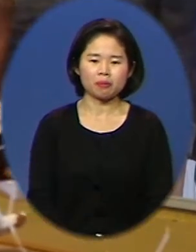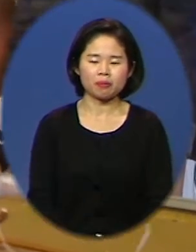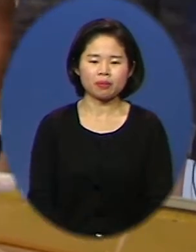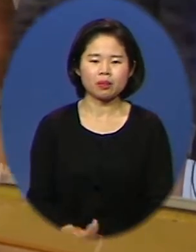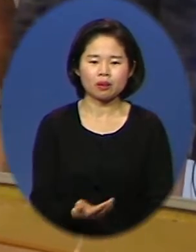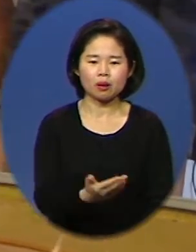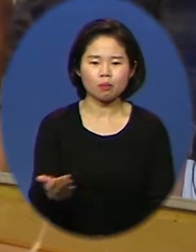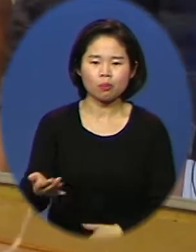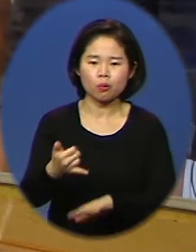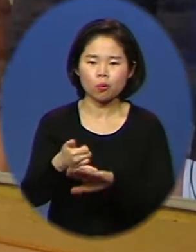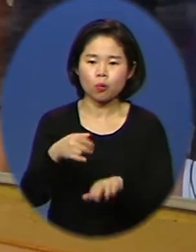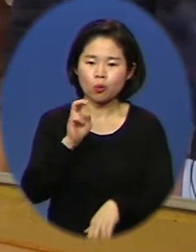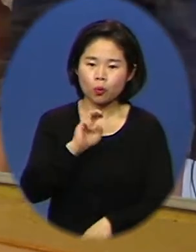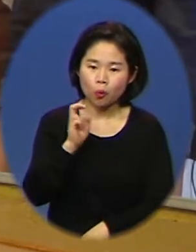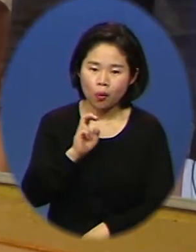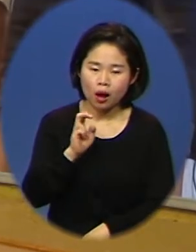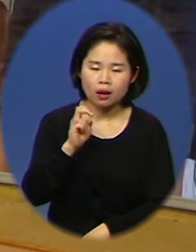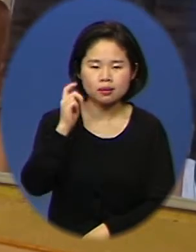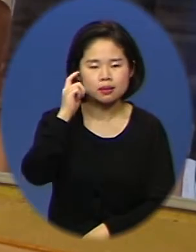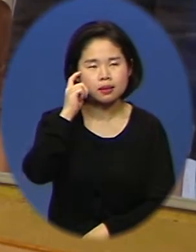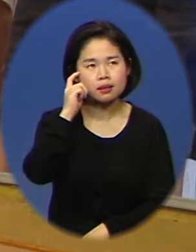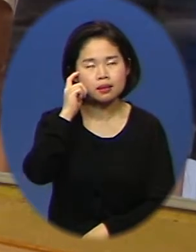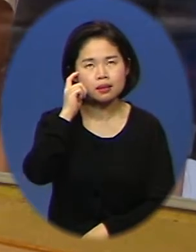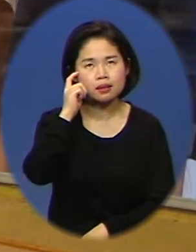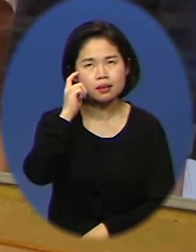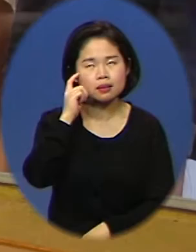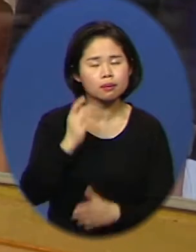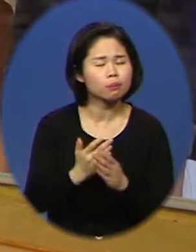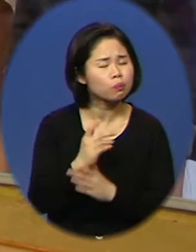여러분은 농악하면 제일 먼저 무엇이 생각나나요?